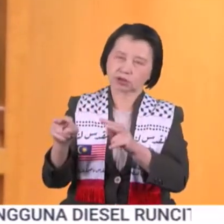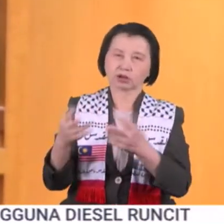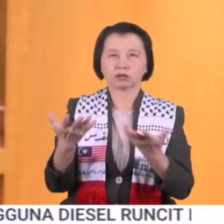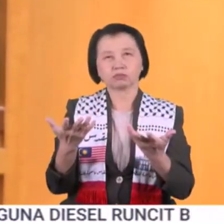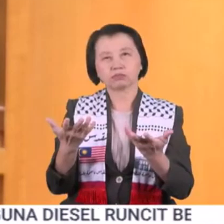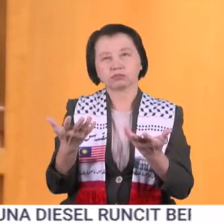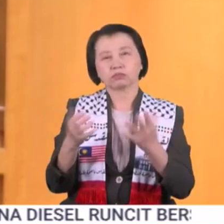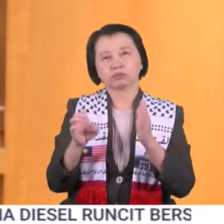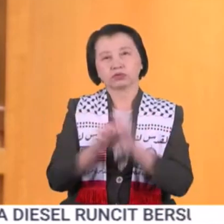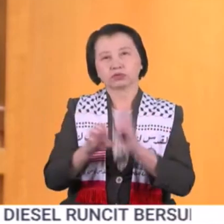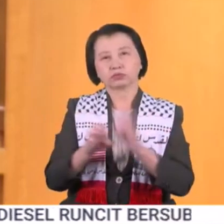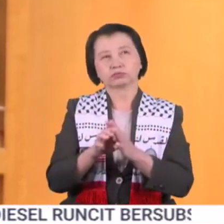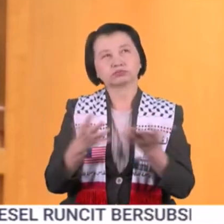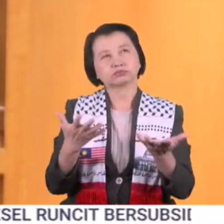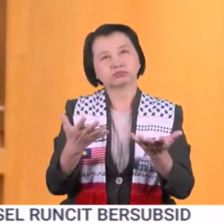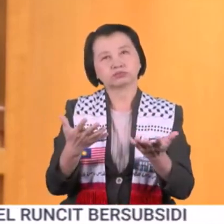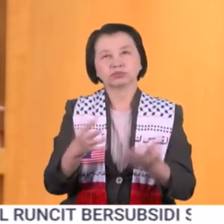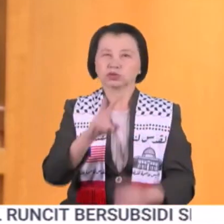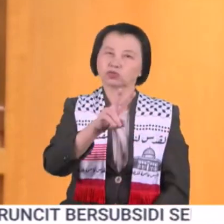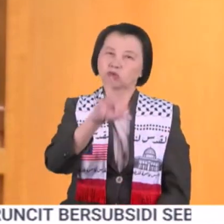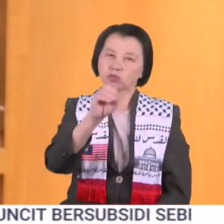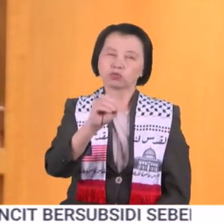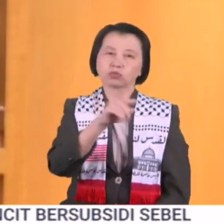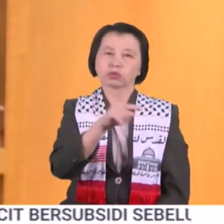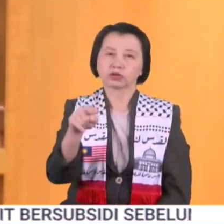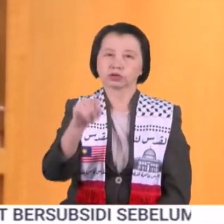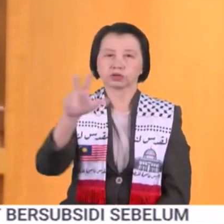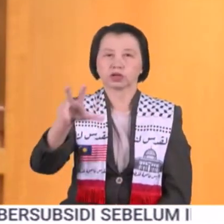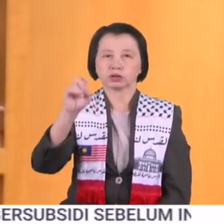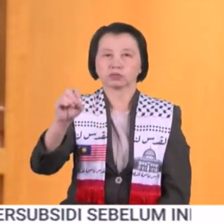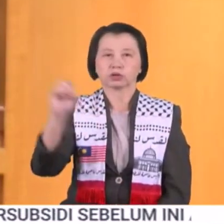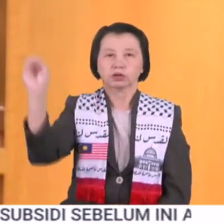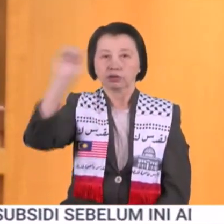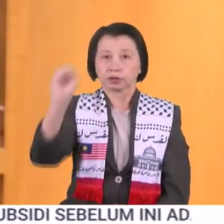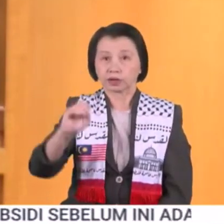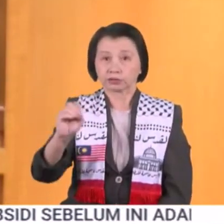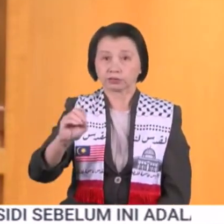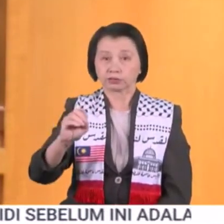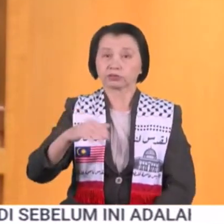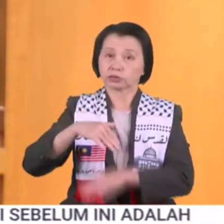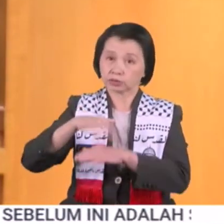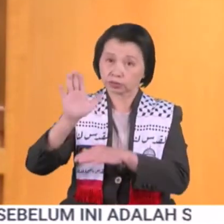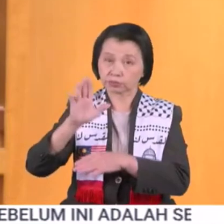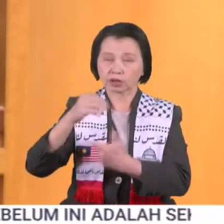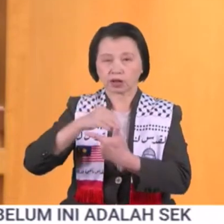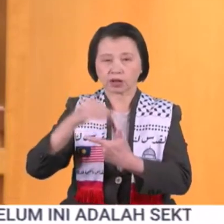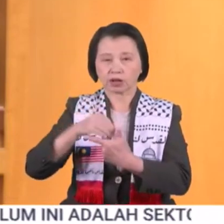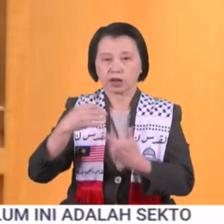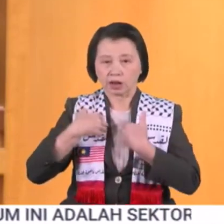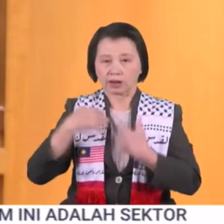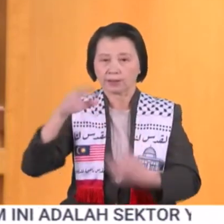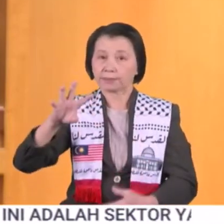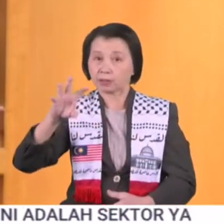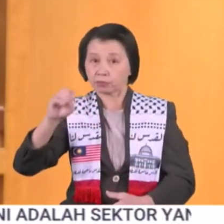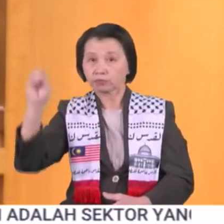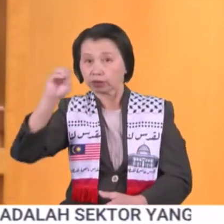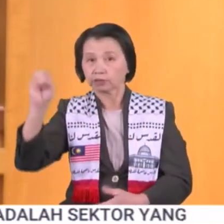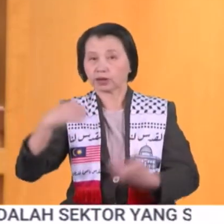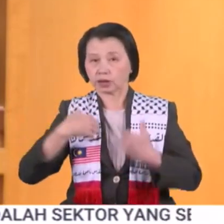antara kita katakan 20 ke 30% lebih ataupun hampir ada yang 40%